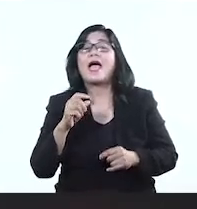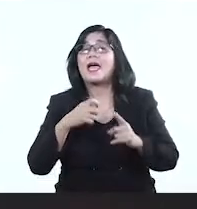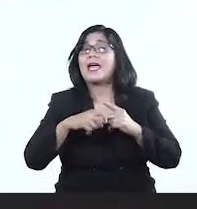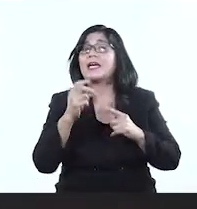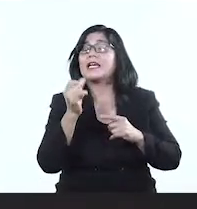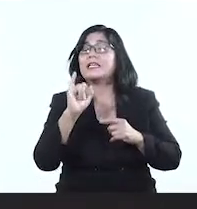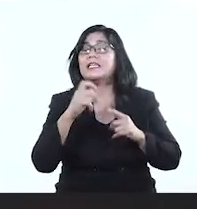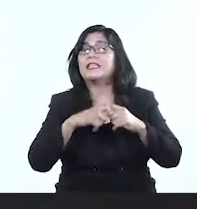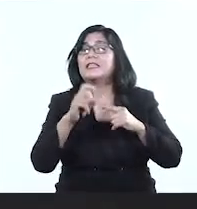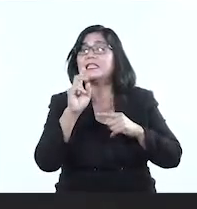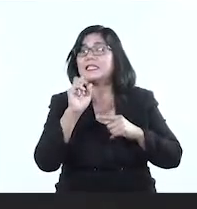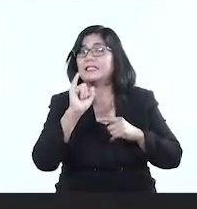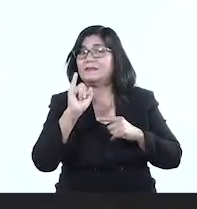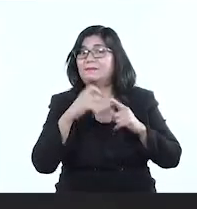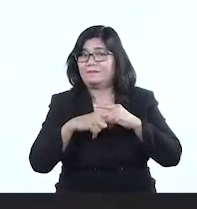kritik kurang